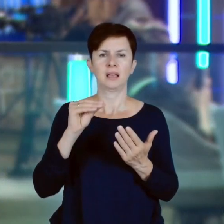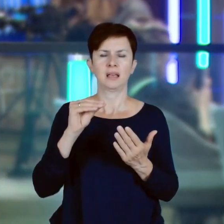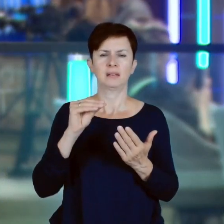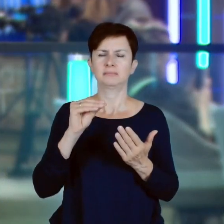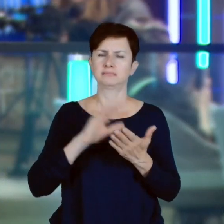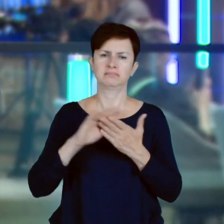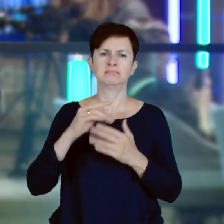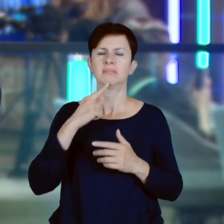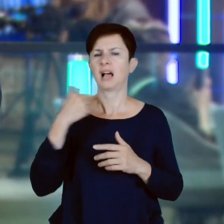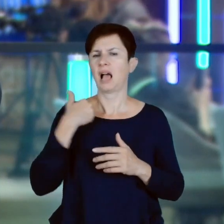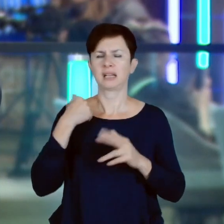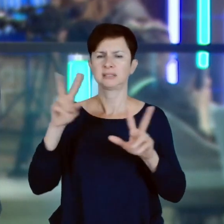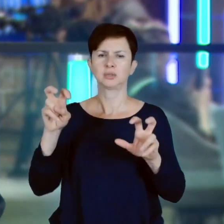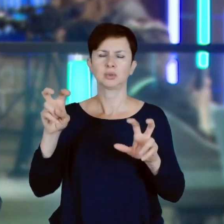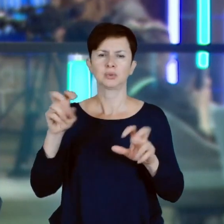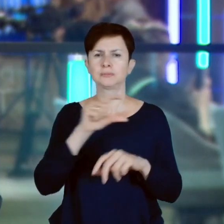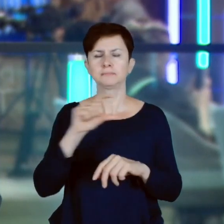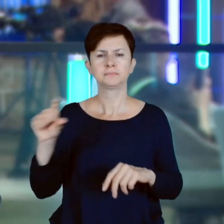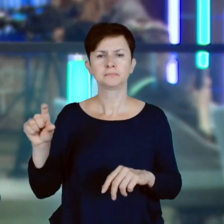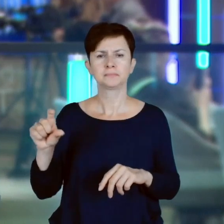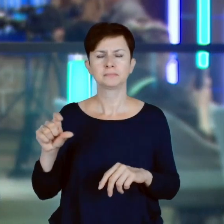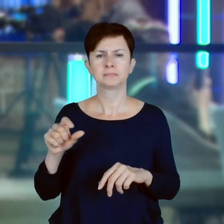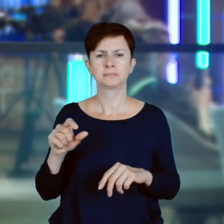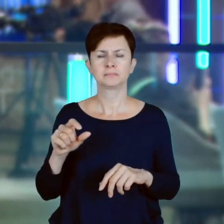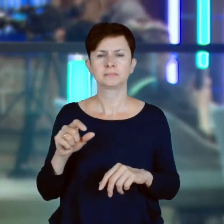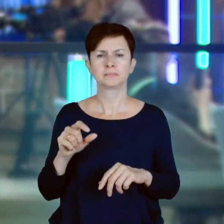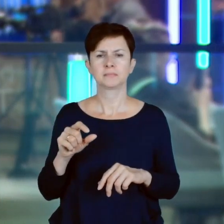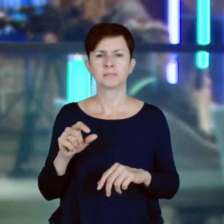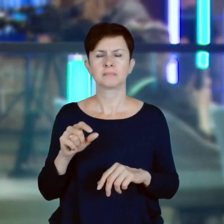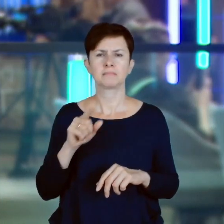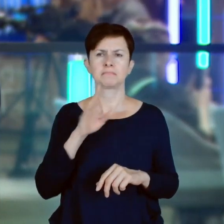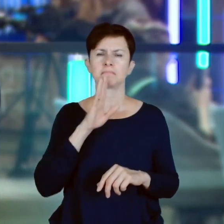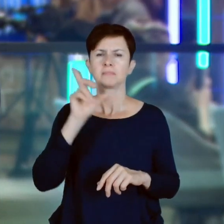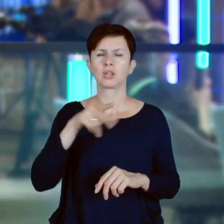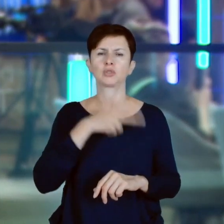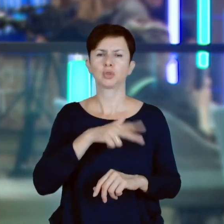gdzie porównuje tam badacz, też chyba notabene socjolog, porównuje to